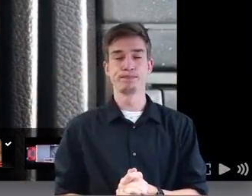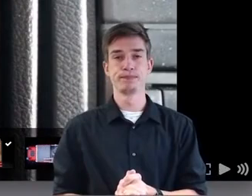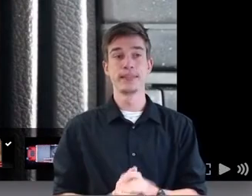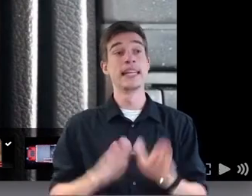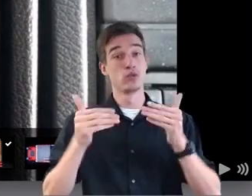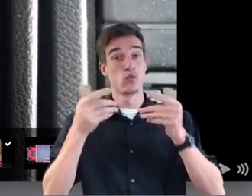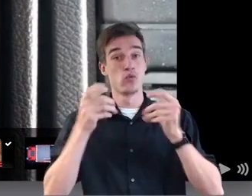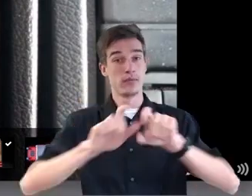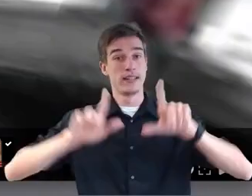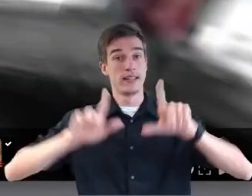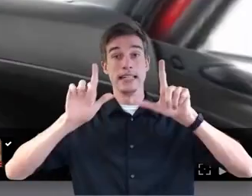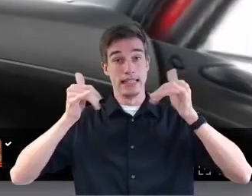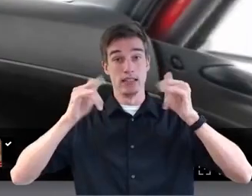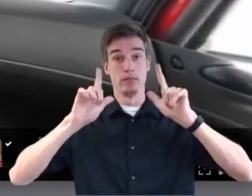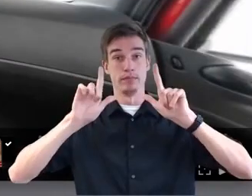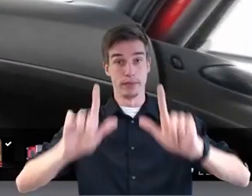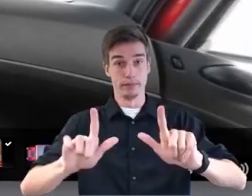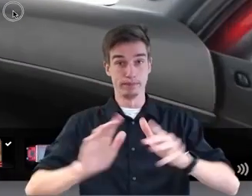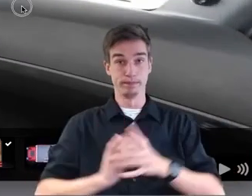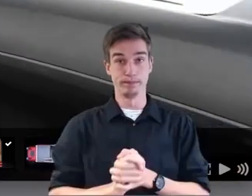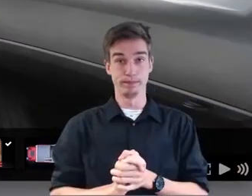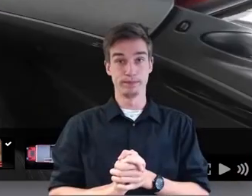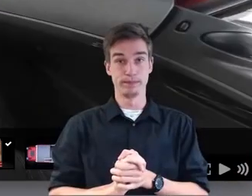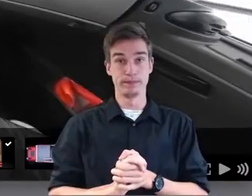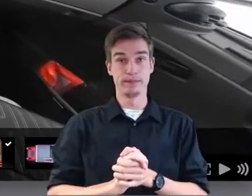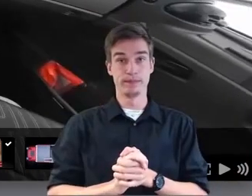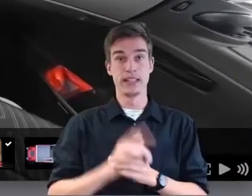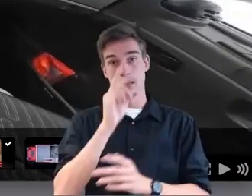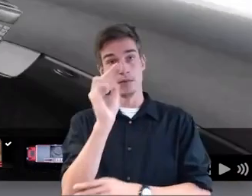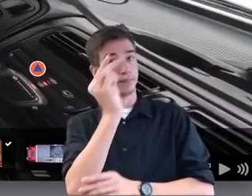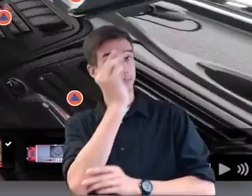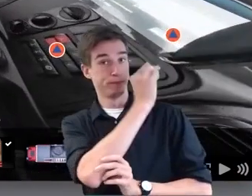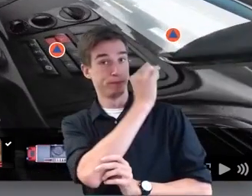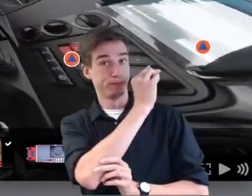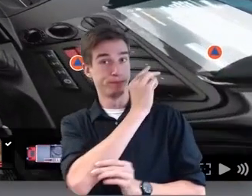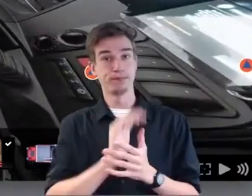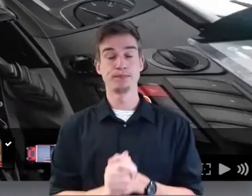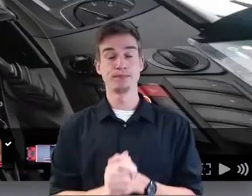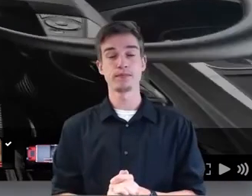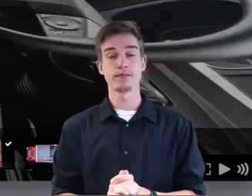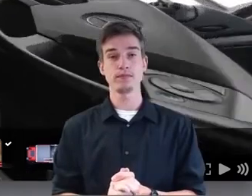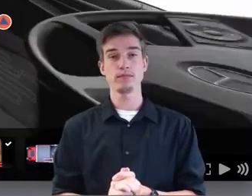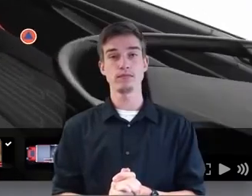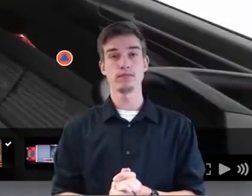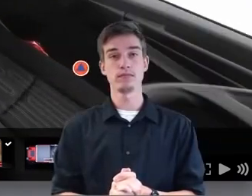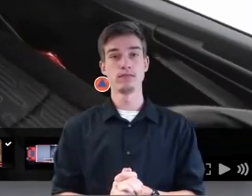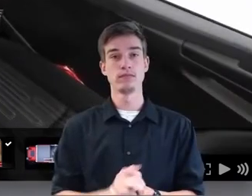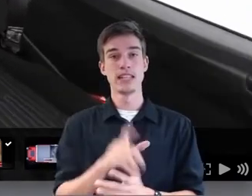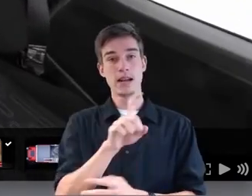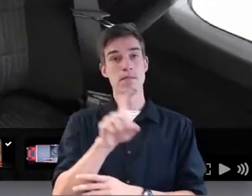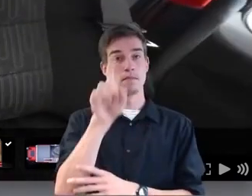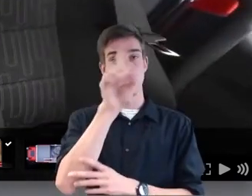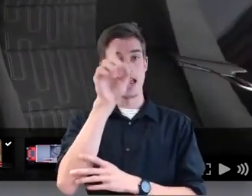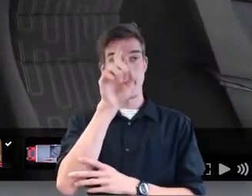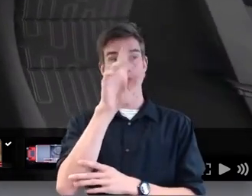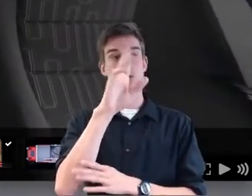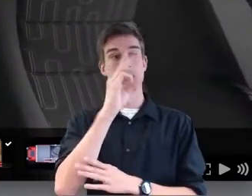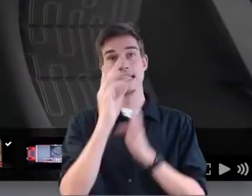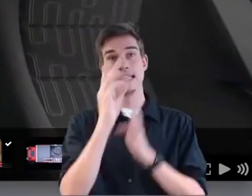wieder rausgehen und uns mal nach hinten drehen im Führerhaus und die Maus im oberen Bereich halten, sehen wir die